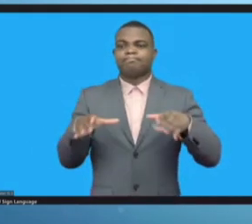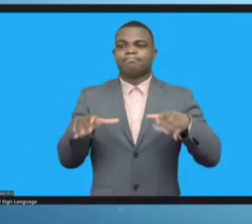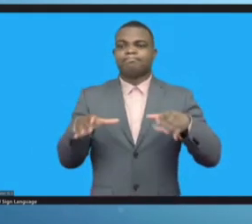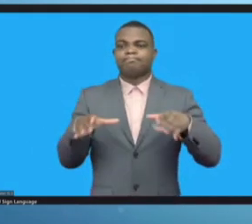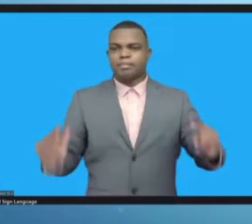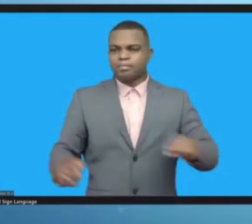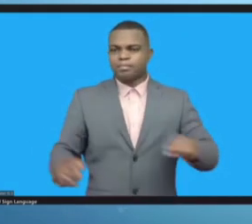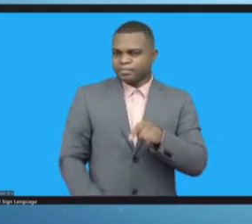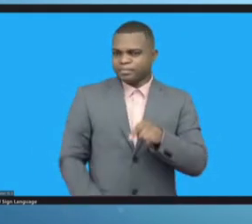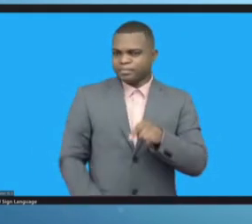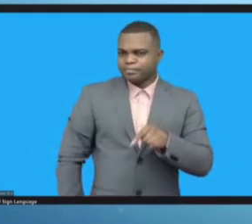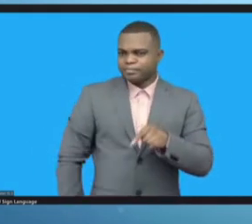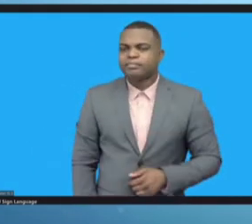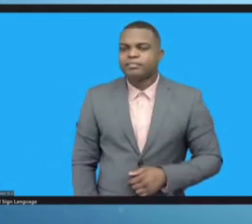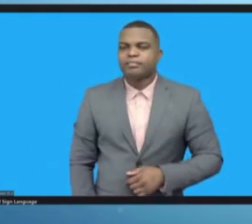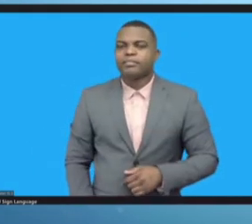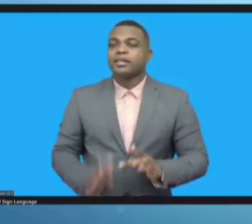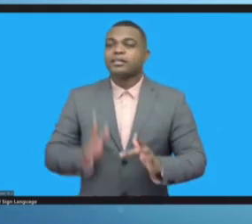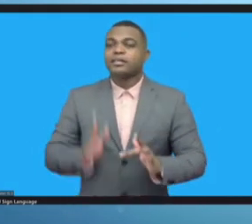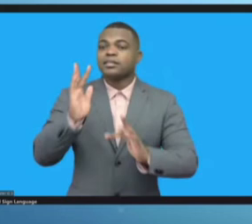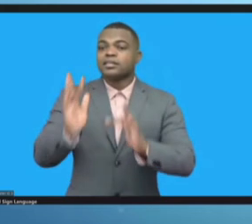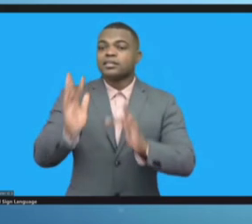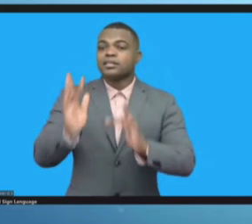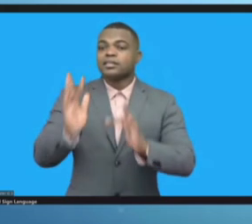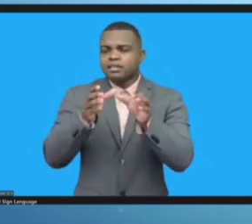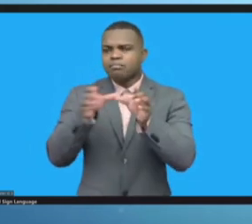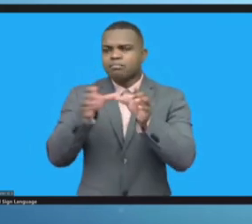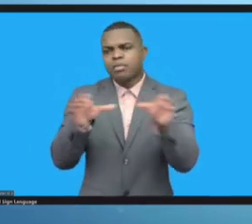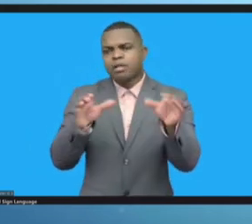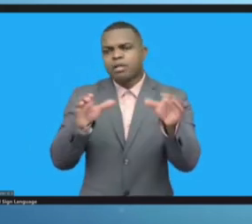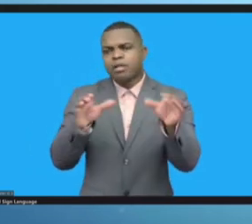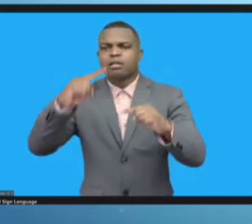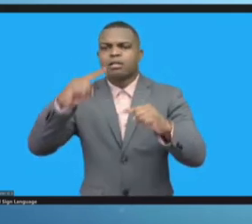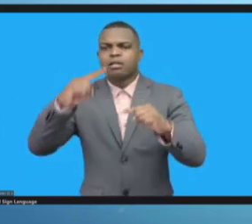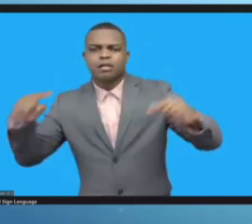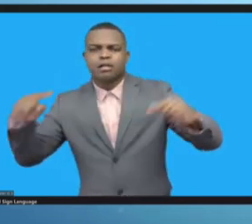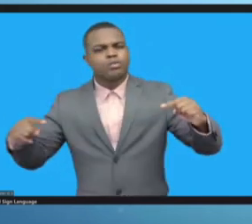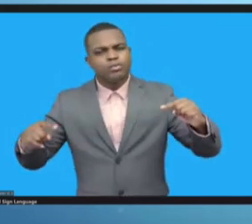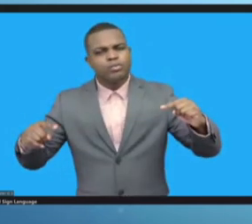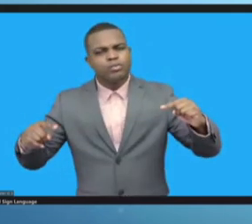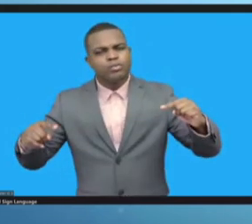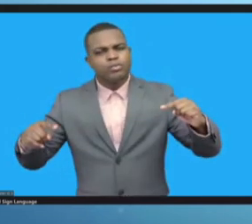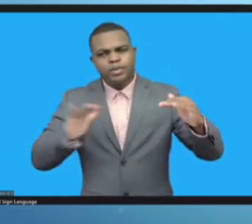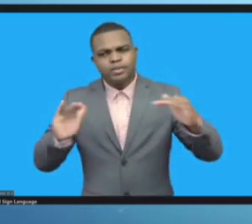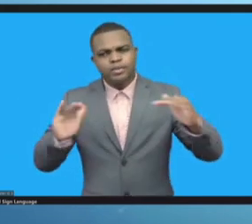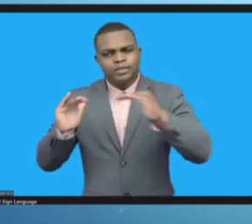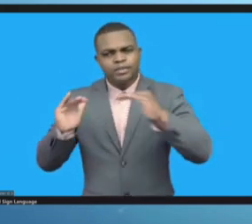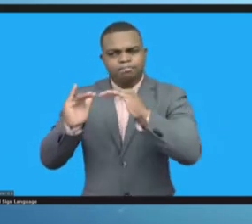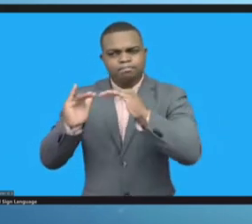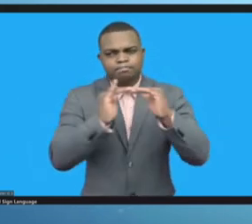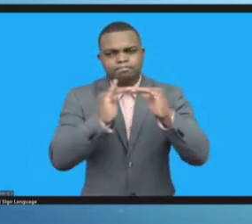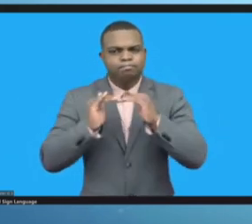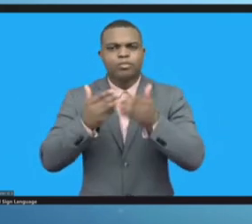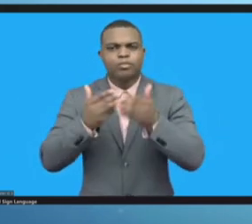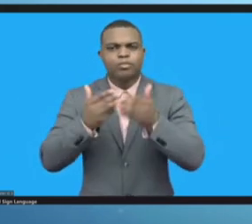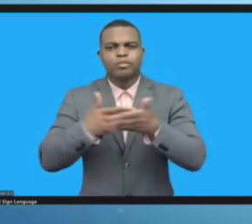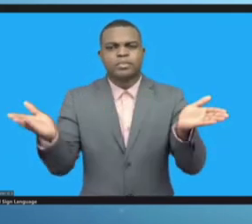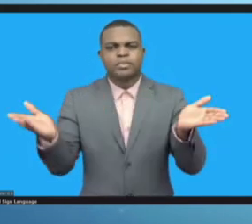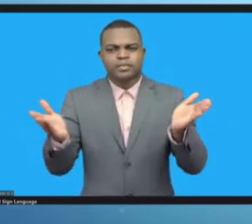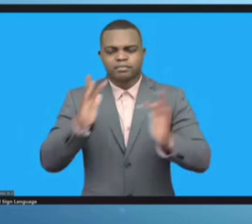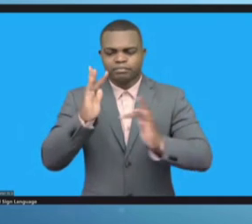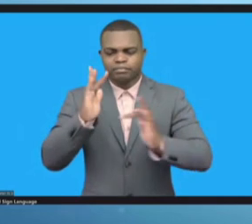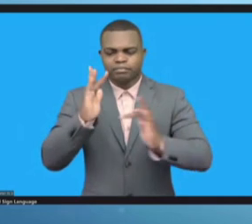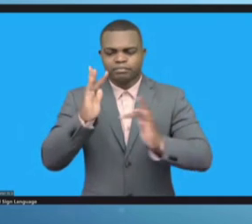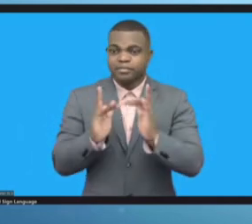sur plusieurs thématiques en matière de développement en Afrique. En matière de fragmentation d'Internet et